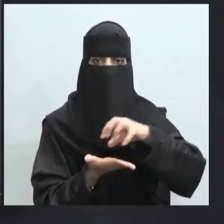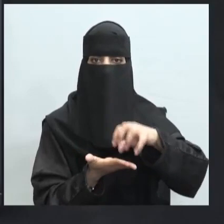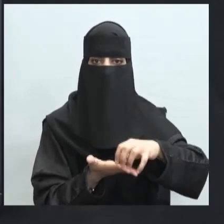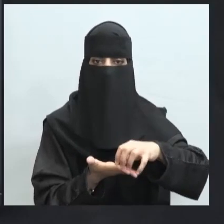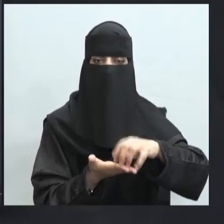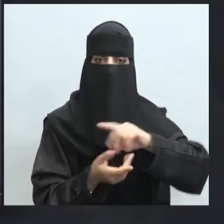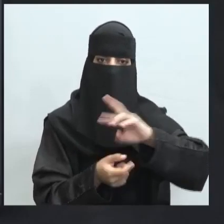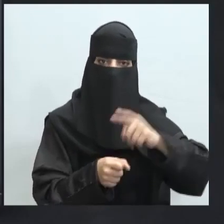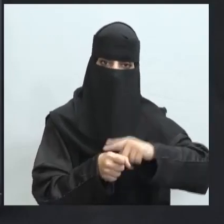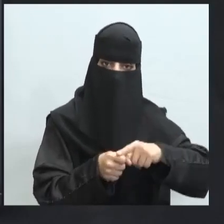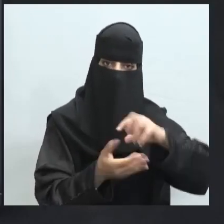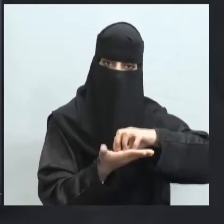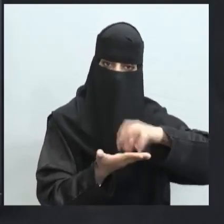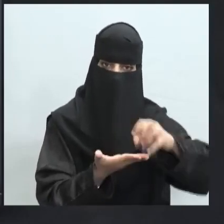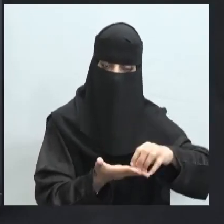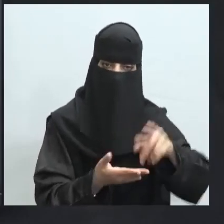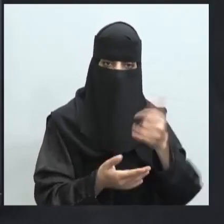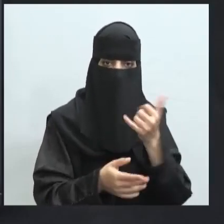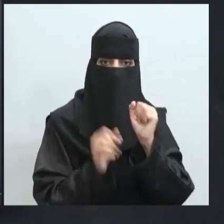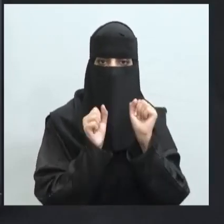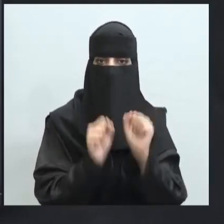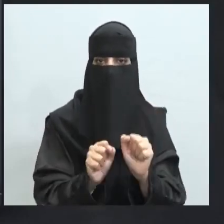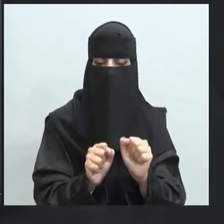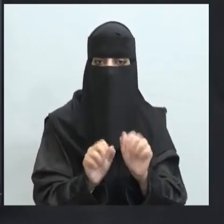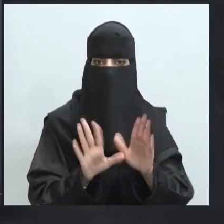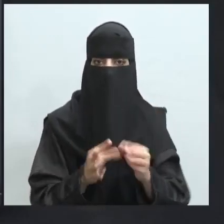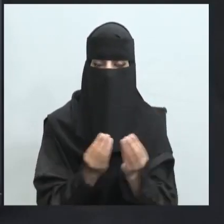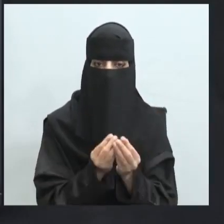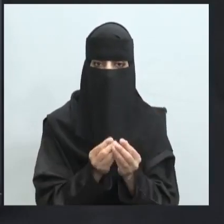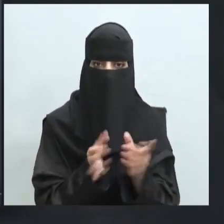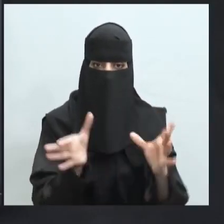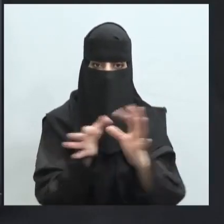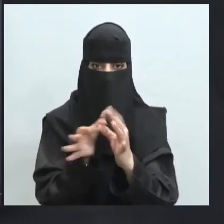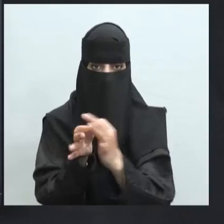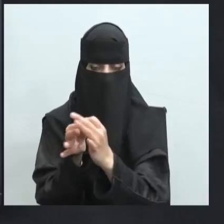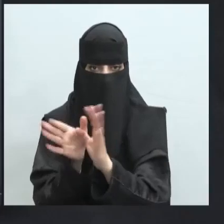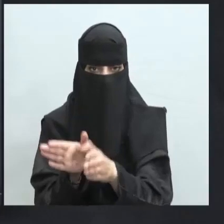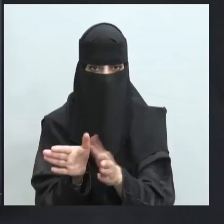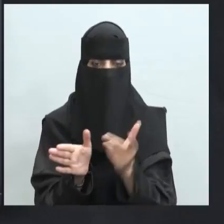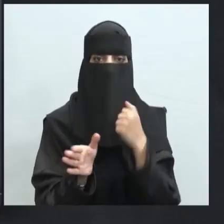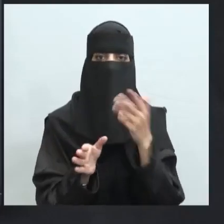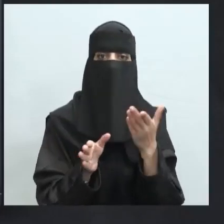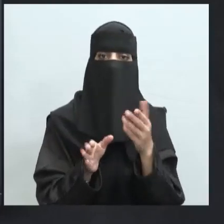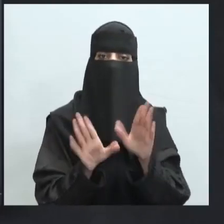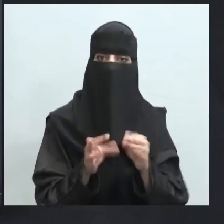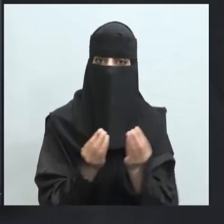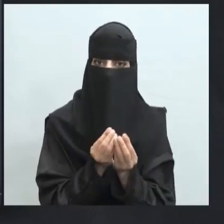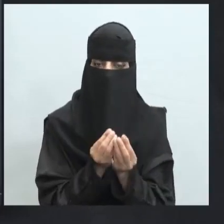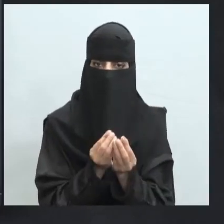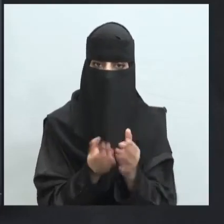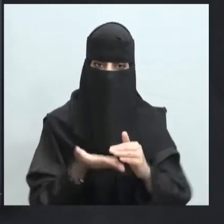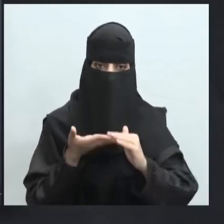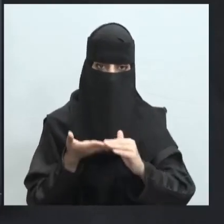من مكان الى اخر ولكن بظروف معينه كوجود موصلات معينه كوجود هذه